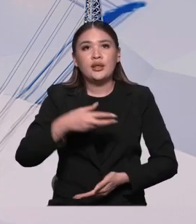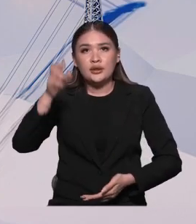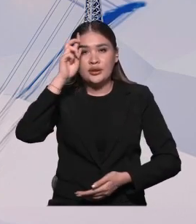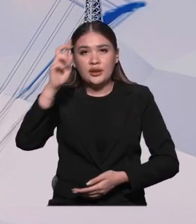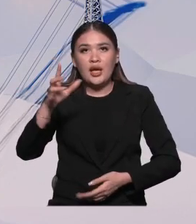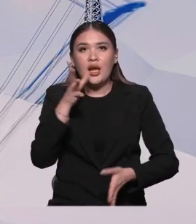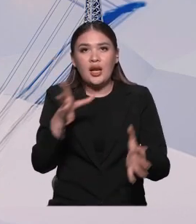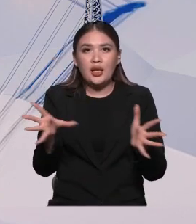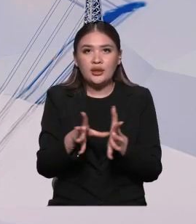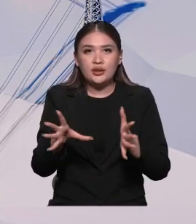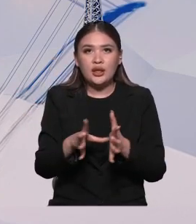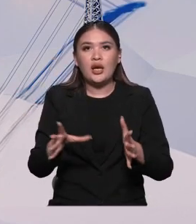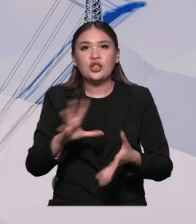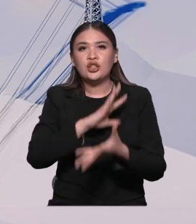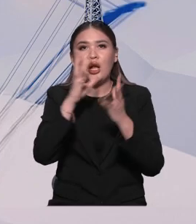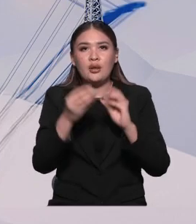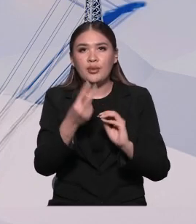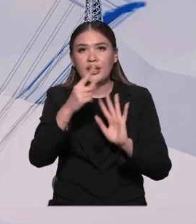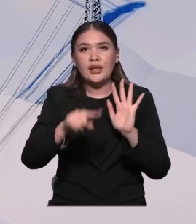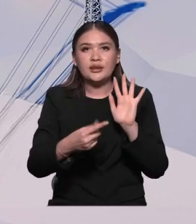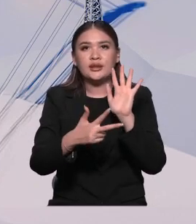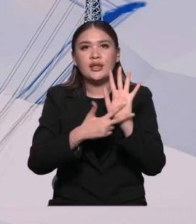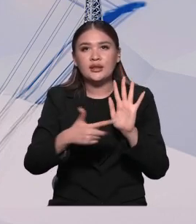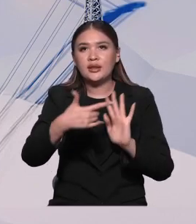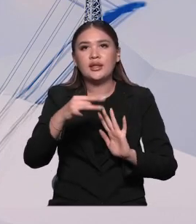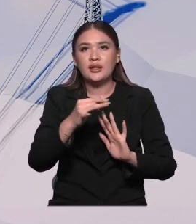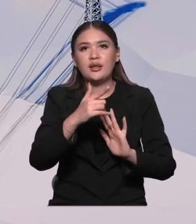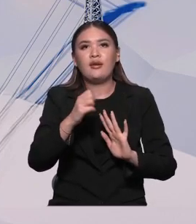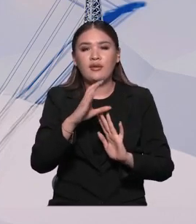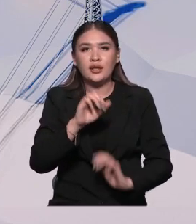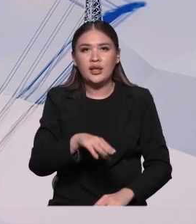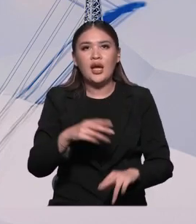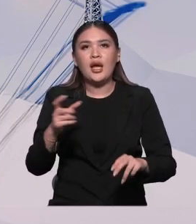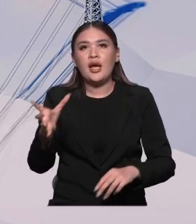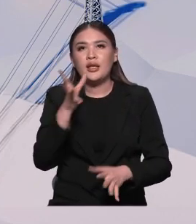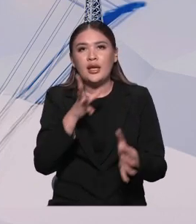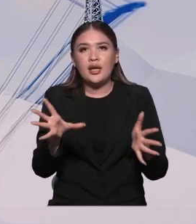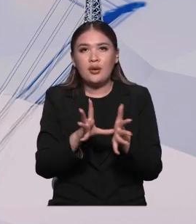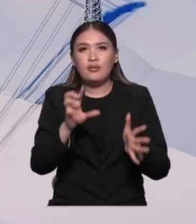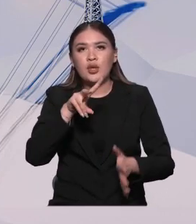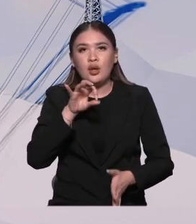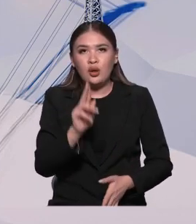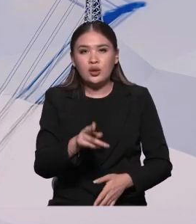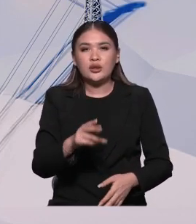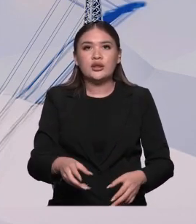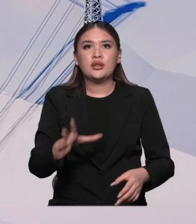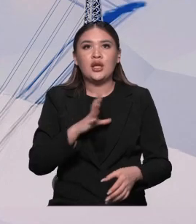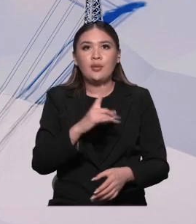электр қуатымен қамтамасыз ететін нысанның жалпы қуаты 2,8 гигаватт, ал бір энергоблоктың